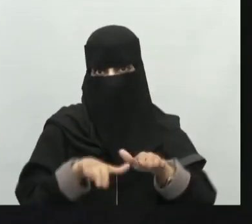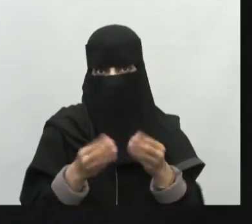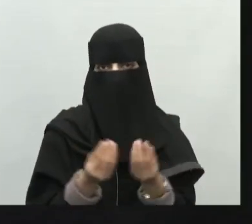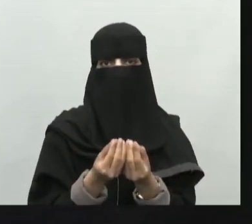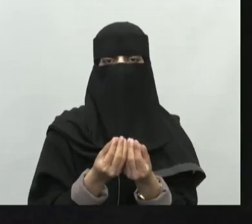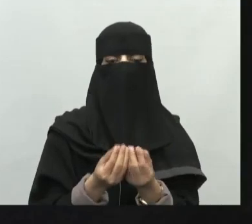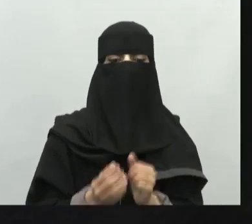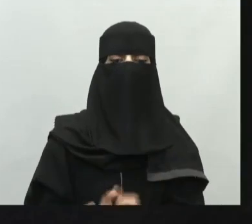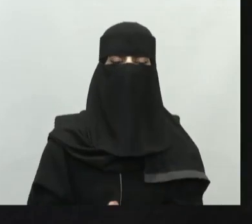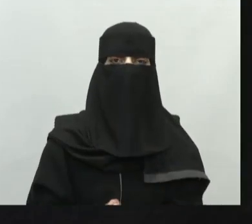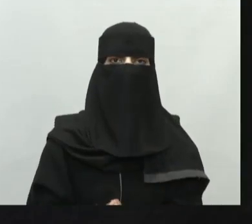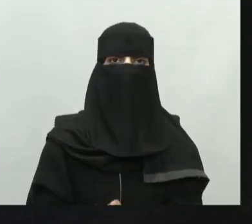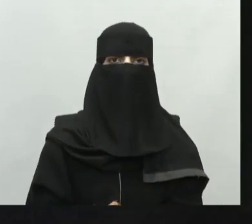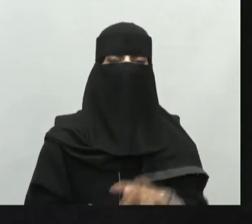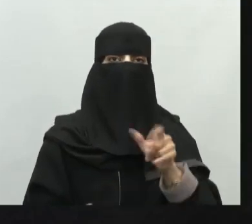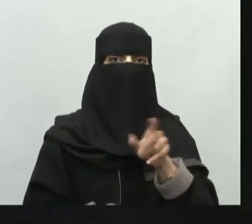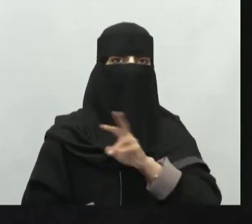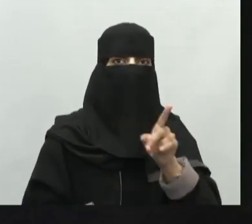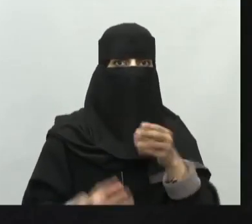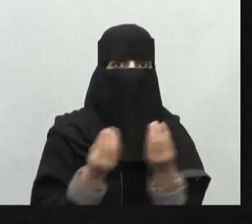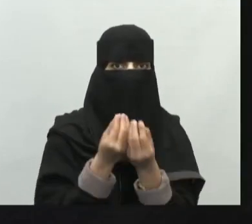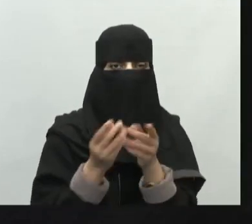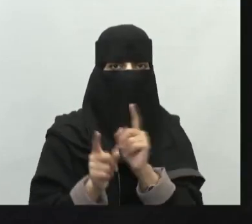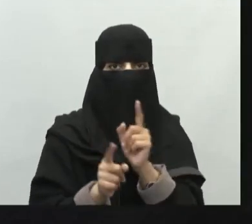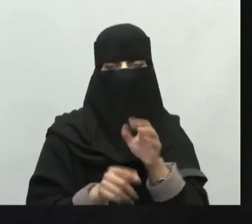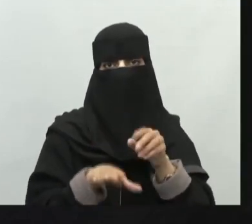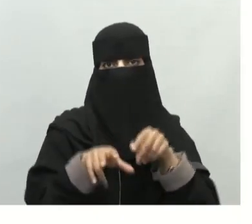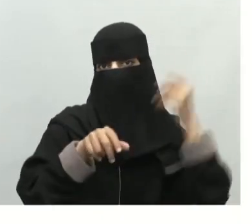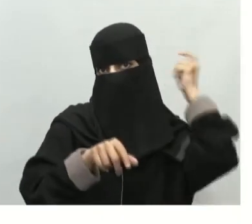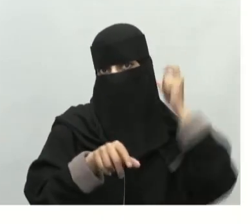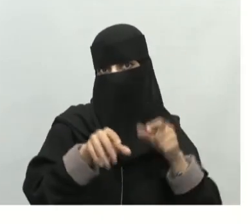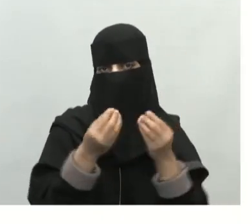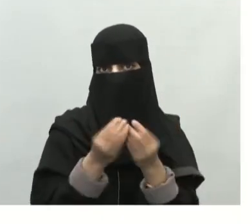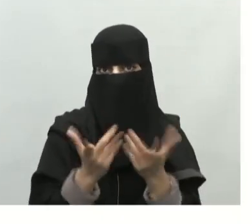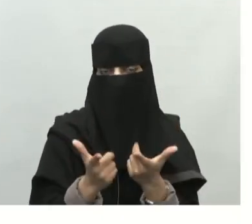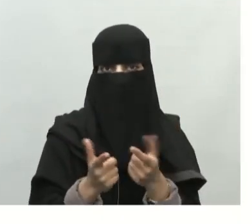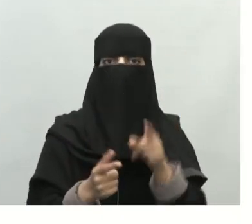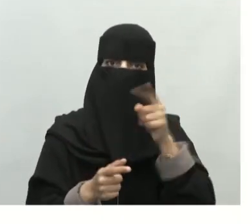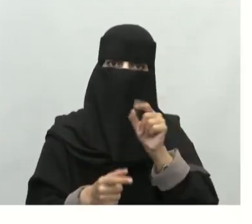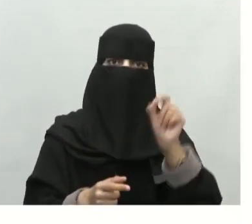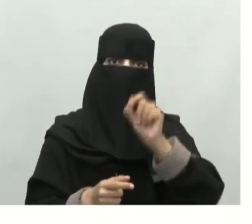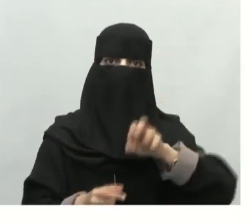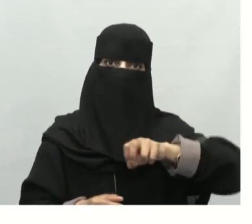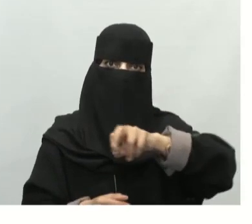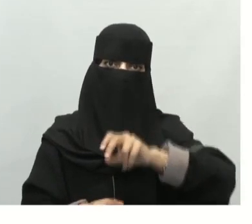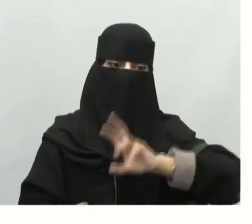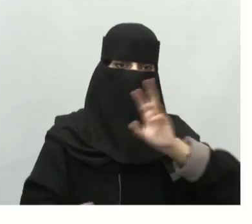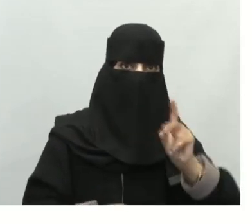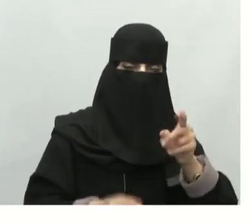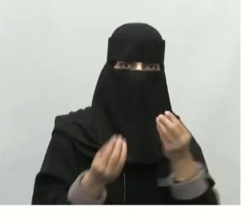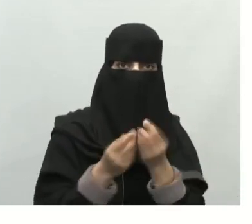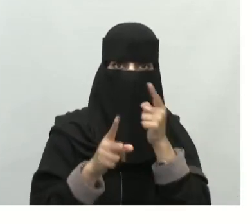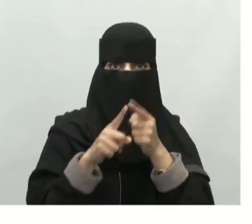الفقري من التي ليس لها عمود فقري نعم انها الحشرات اما التي